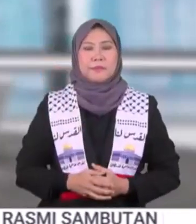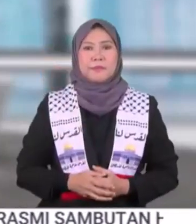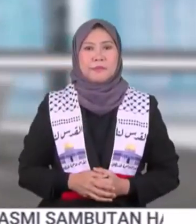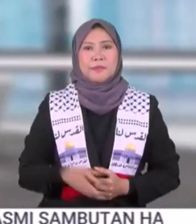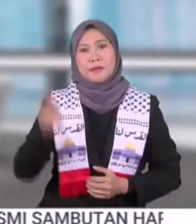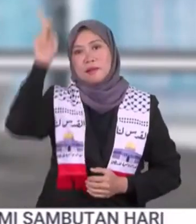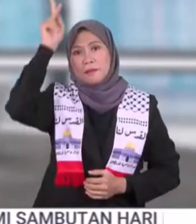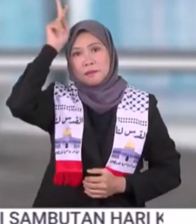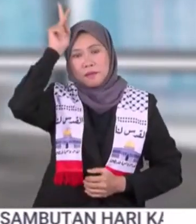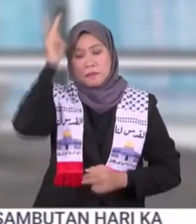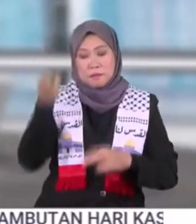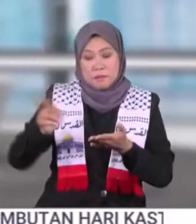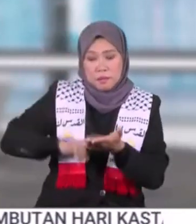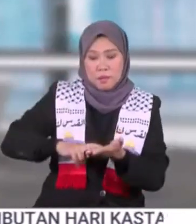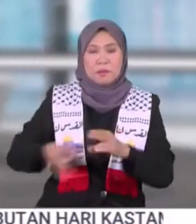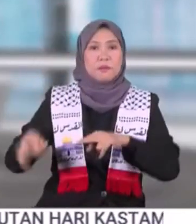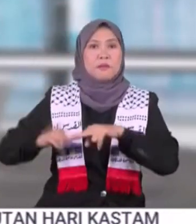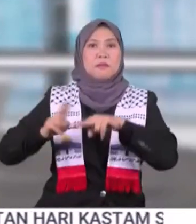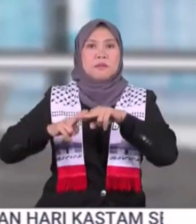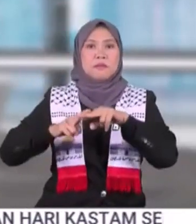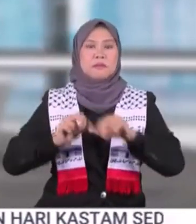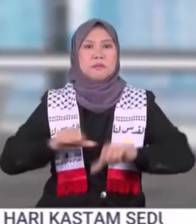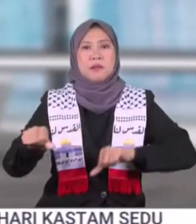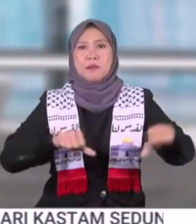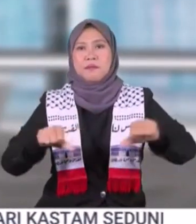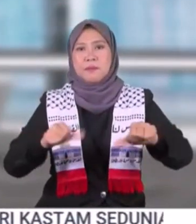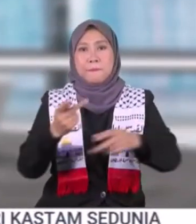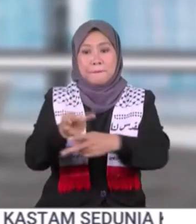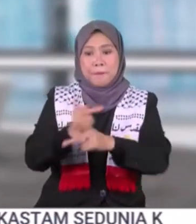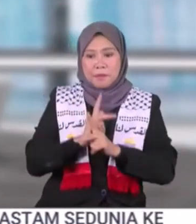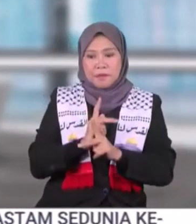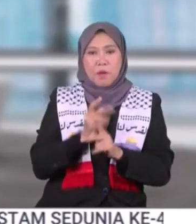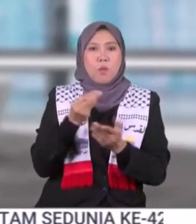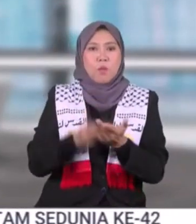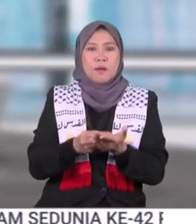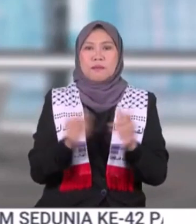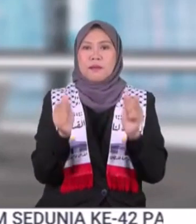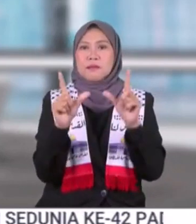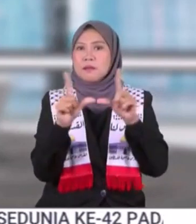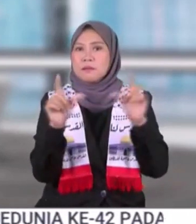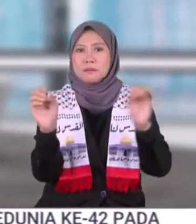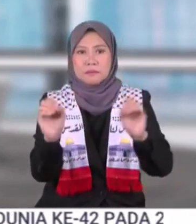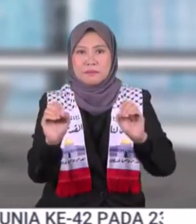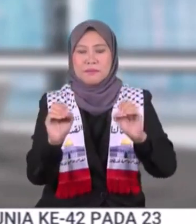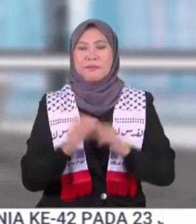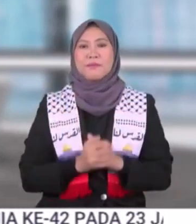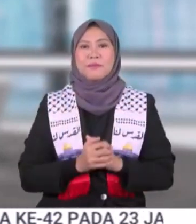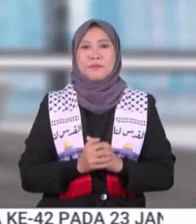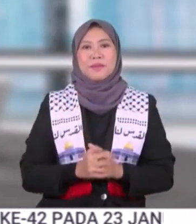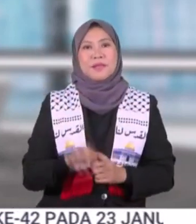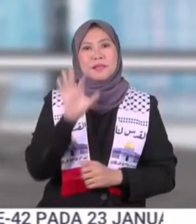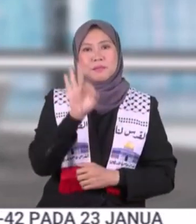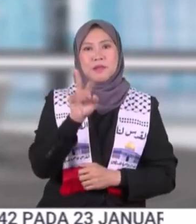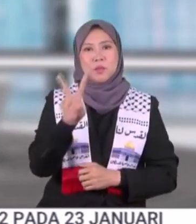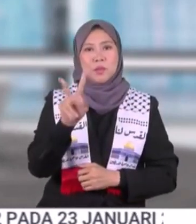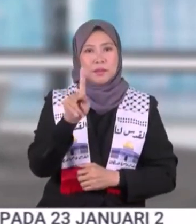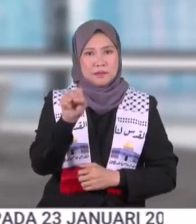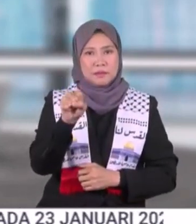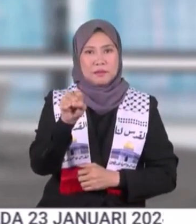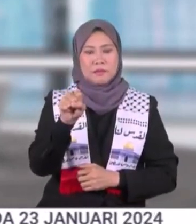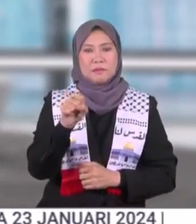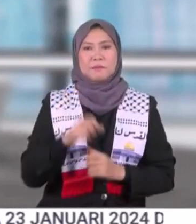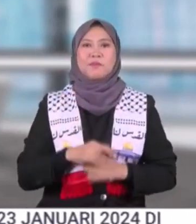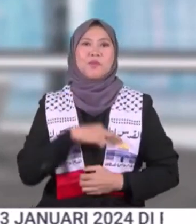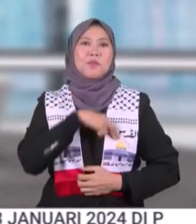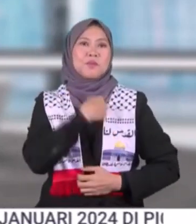Kelantan merekodkan peningkatan kes membabitkan kegiatan pinjaman Wang tanpa lesen tahun lalu iaitu sebanyak 92 kes